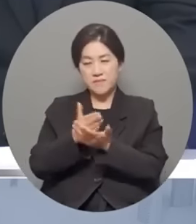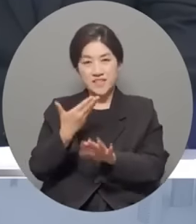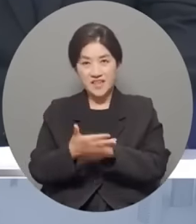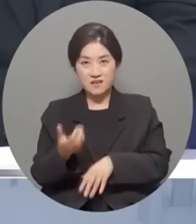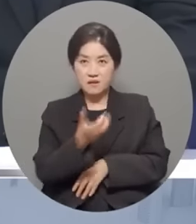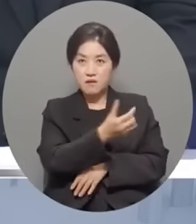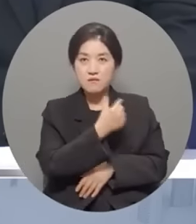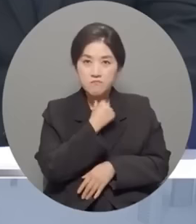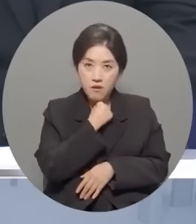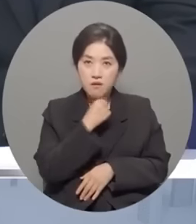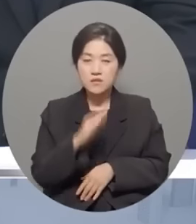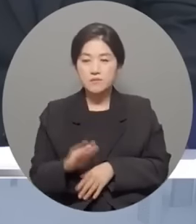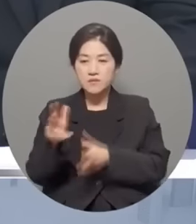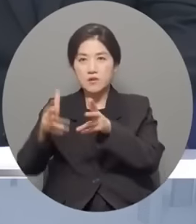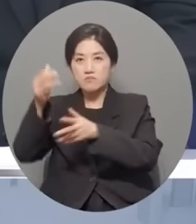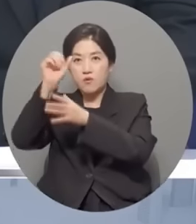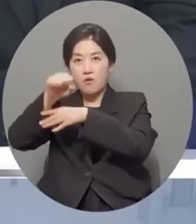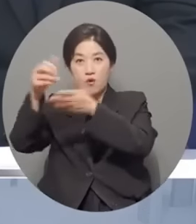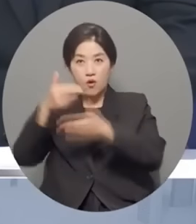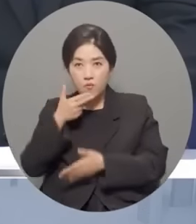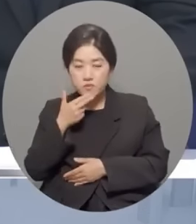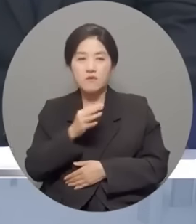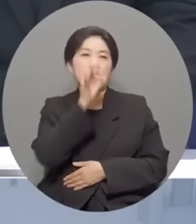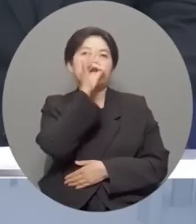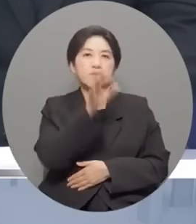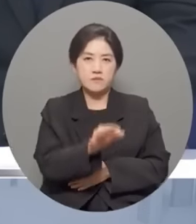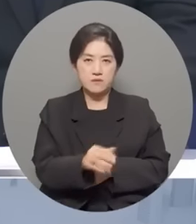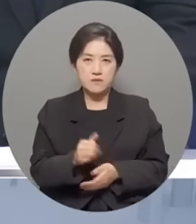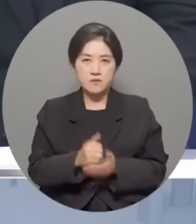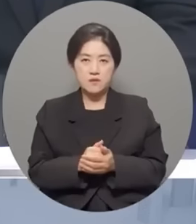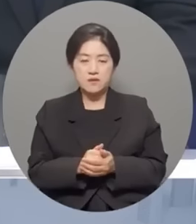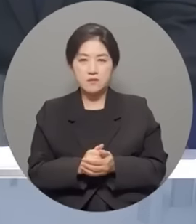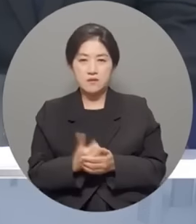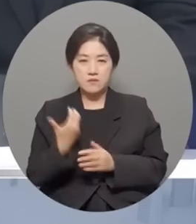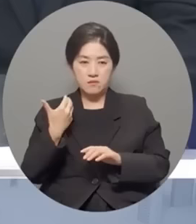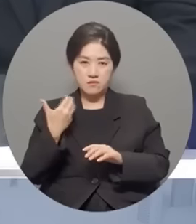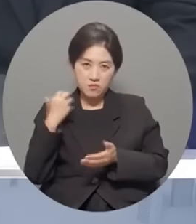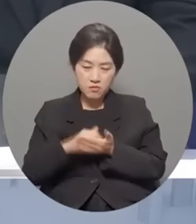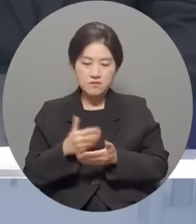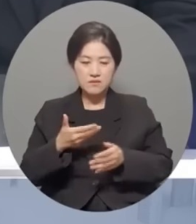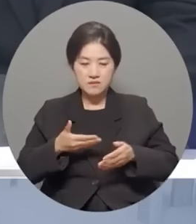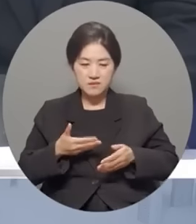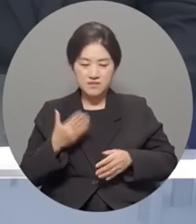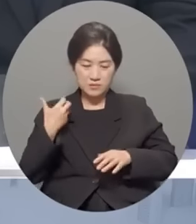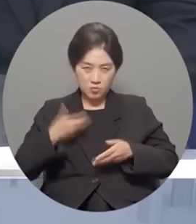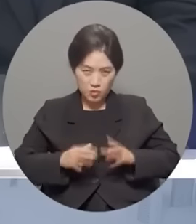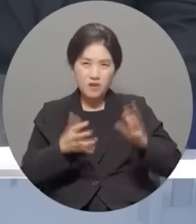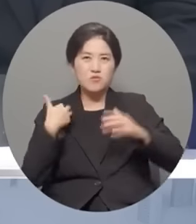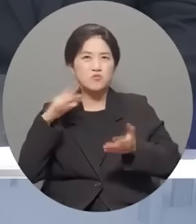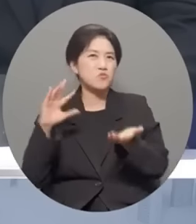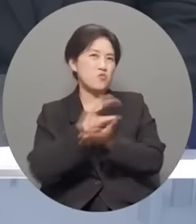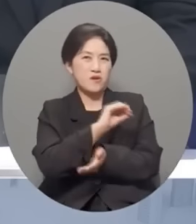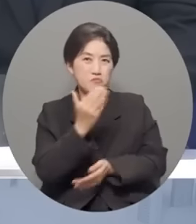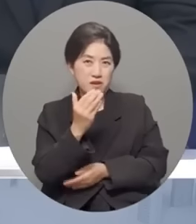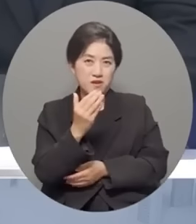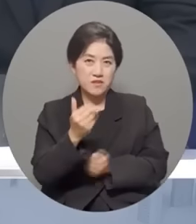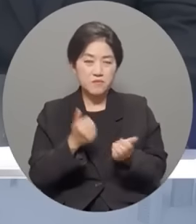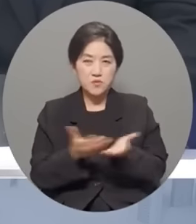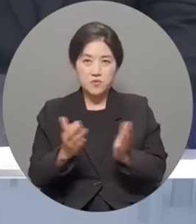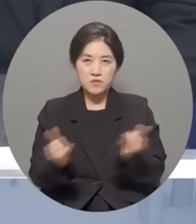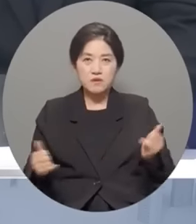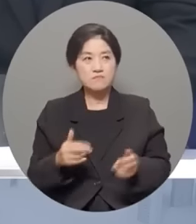원칙적으로 사업주가 동의하지 않으면 불가능합니다 본국으로 돌아갈 수밖에 없는 겁니다 결국 노동자들이 사업장을 좀 더